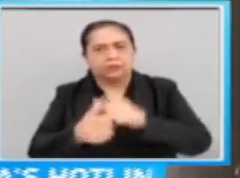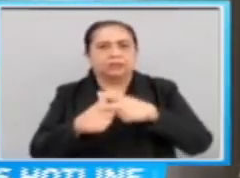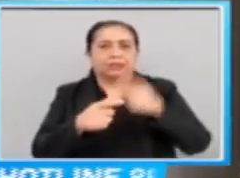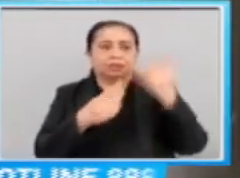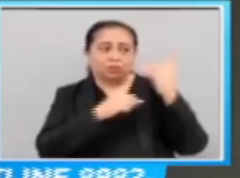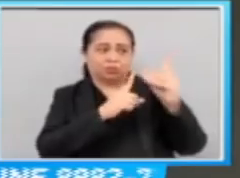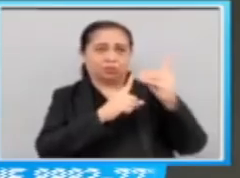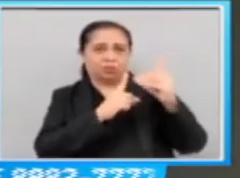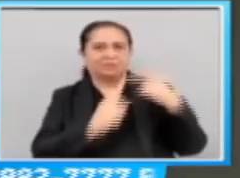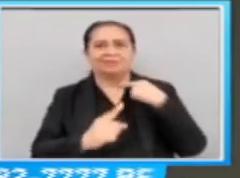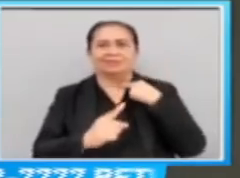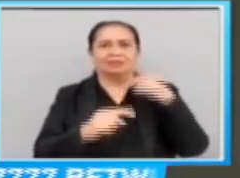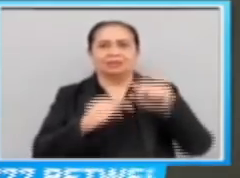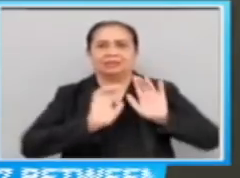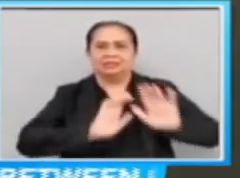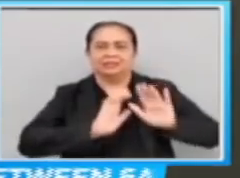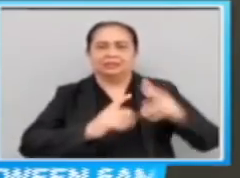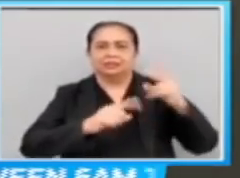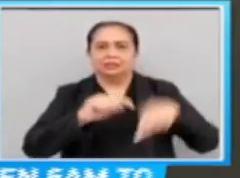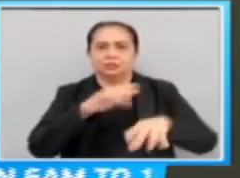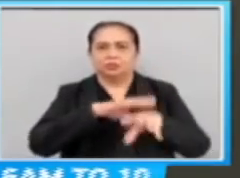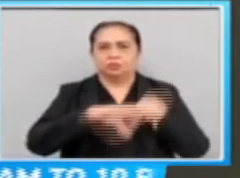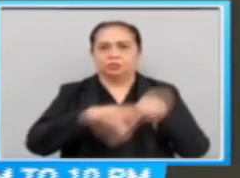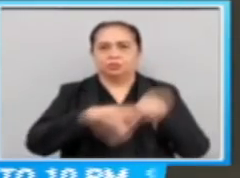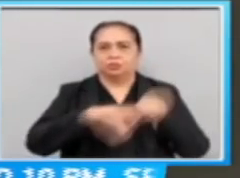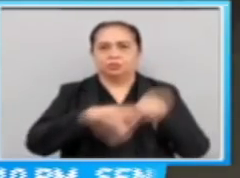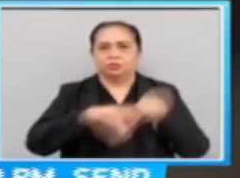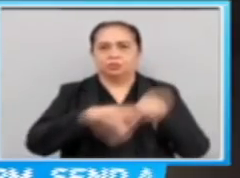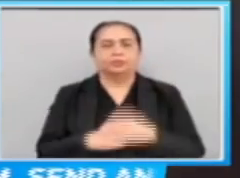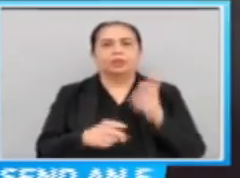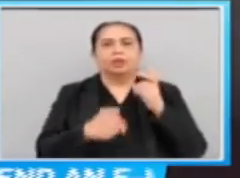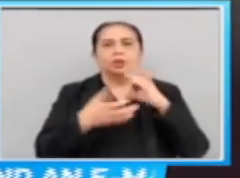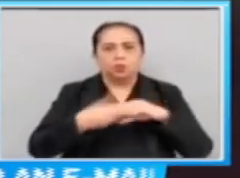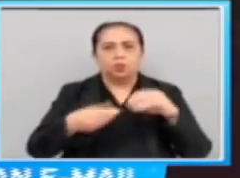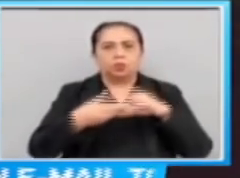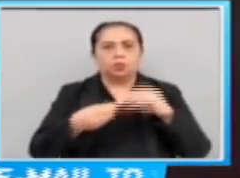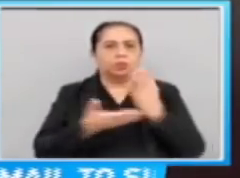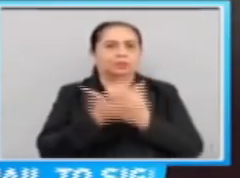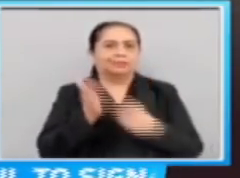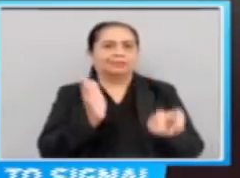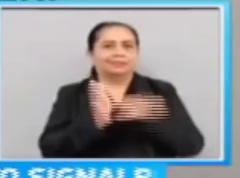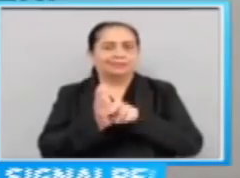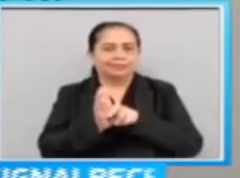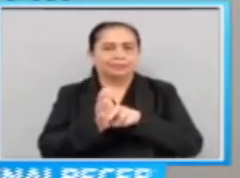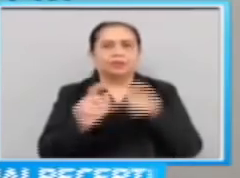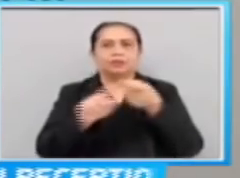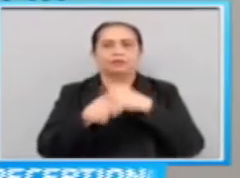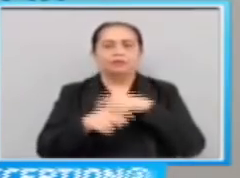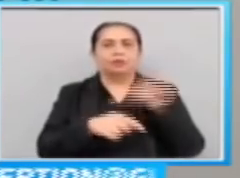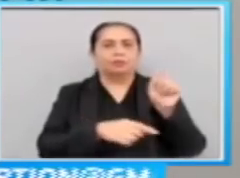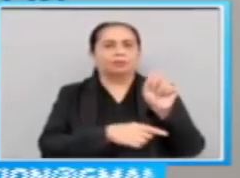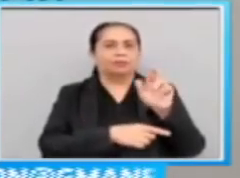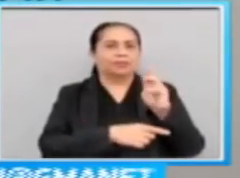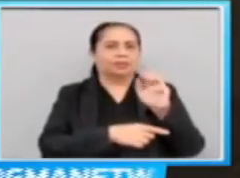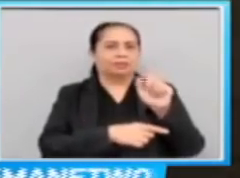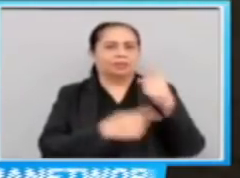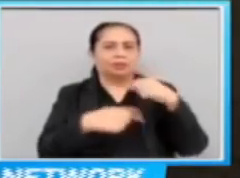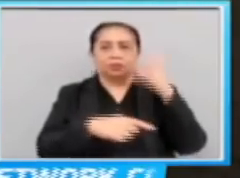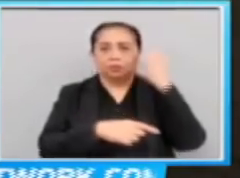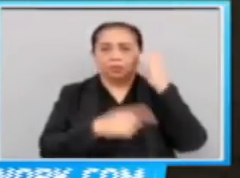di na rin mabuksan. Galing kayo dito? Nakapagkwento pa raw ang ilang pasahero. Galing daw silang terminal sa Cubao at papuntang Montalban,